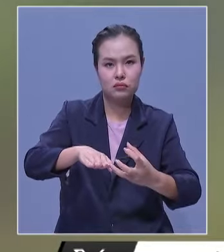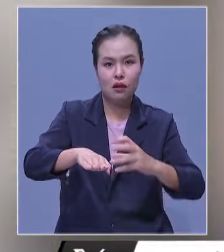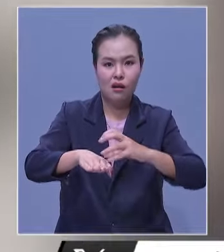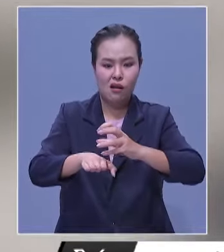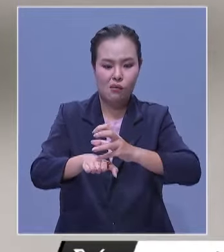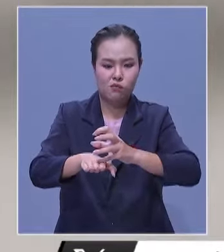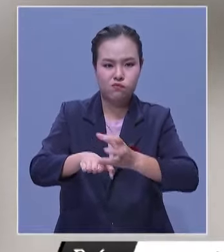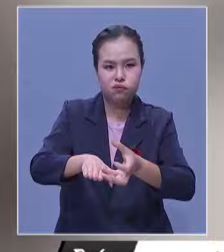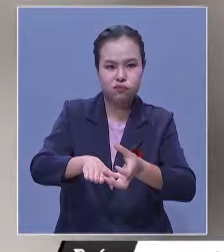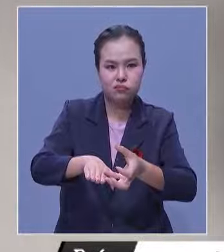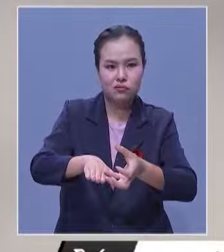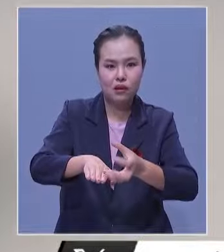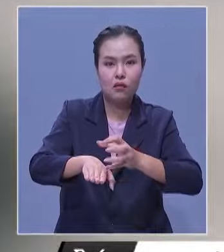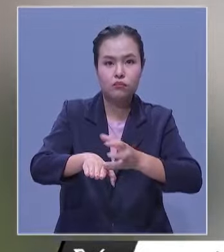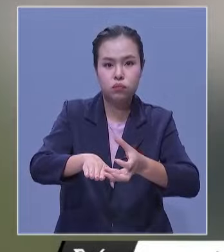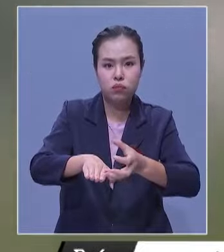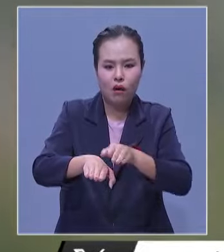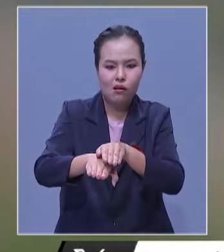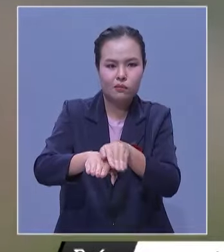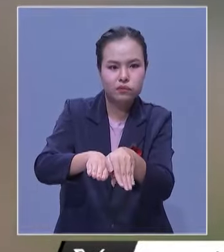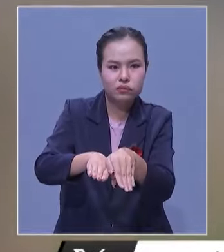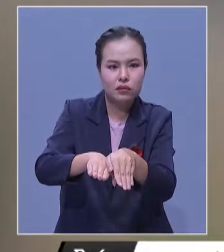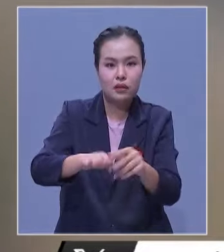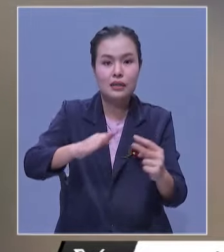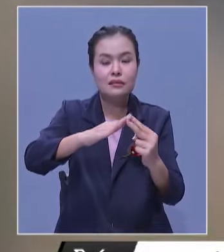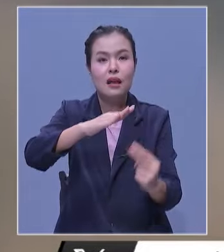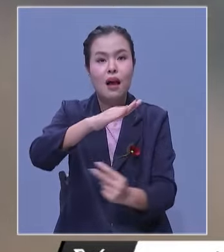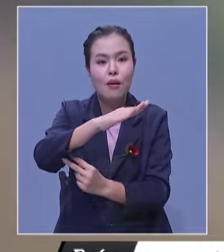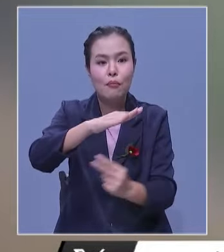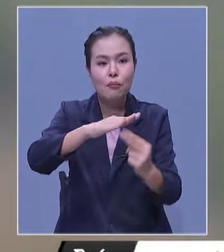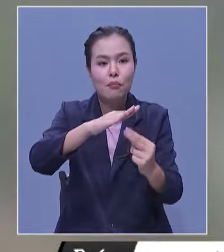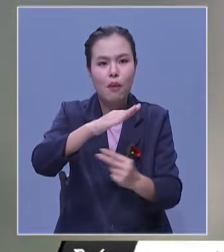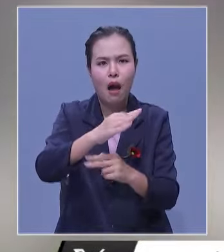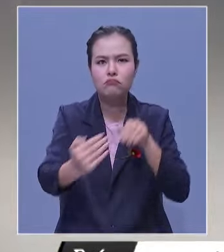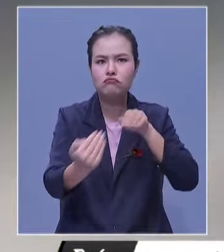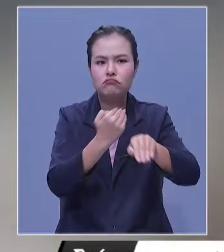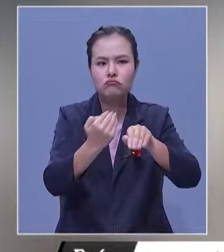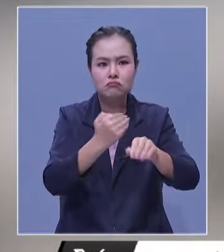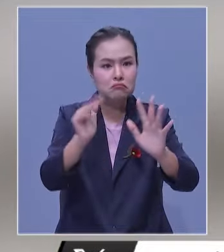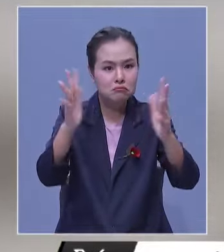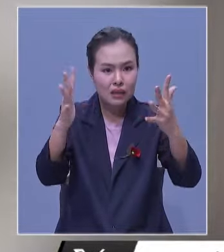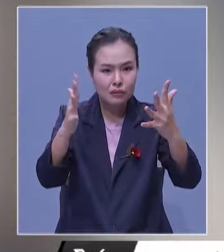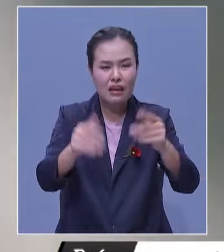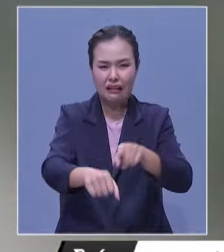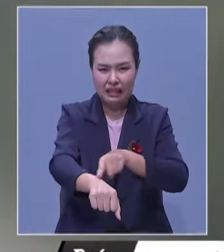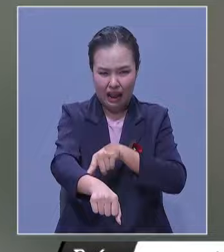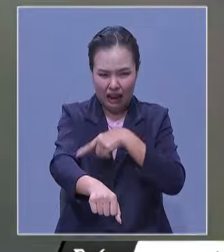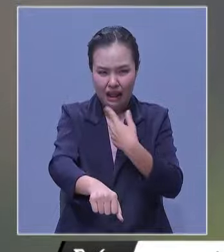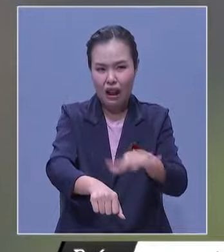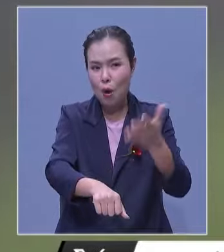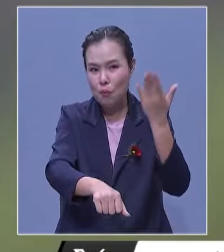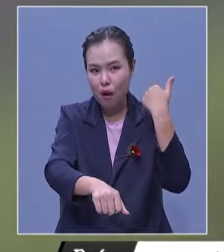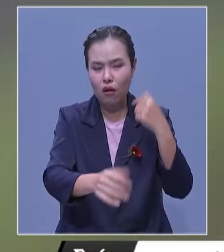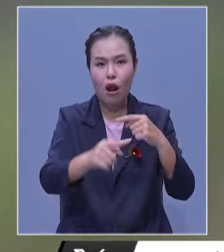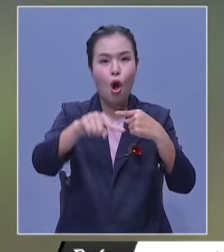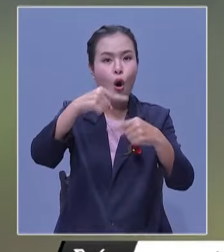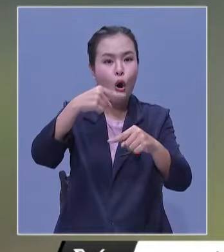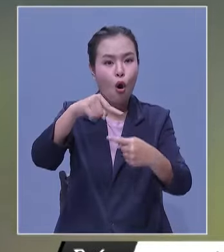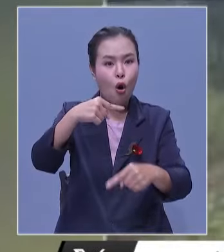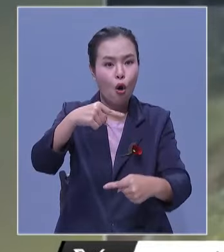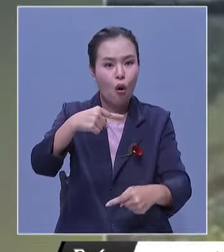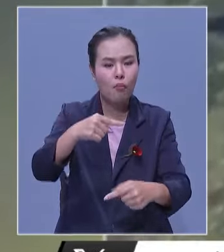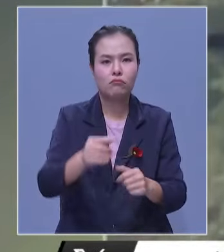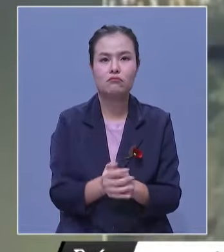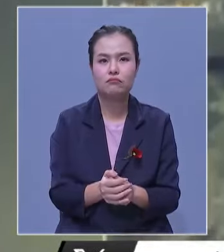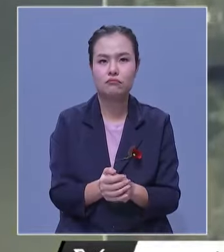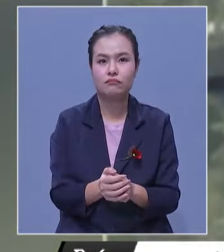กขอบสะพานนะครับโดยบอกว่าสะพานตรงนี้เป็นสะพานที่ไม่มีการใช้งานมานานแล้วนะครับหลายคนเข้ามาคอมเมนต์ไปในทาง